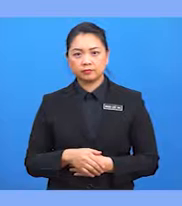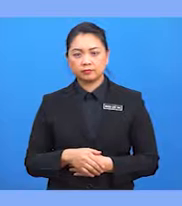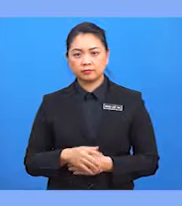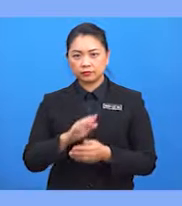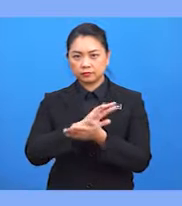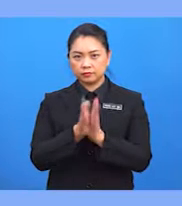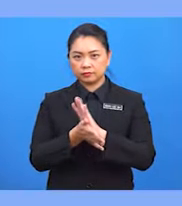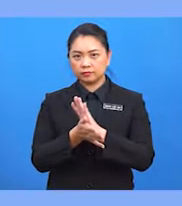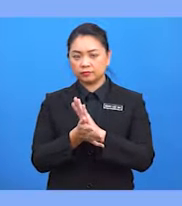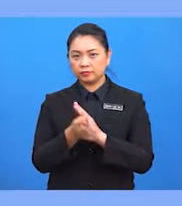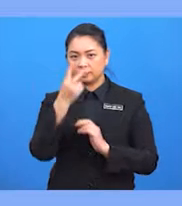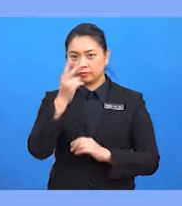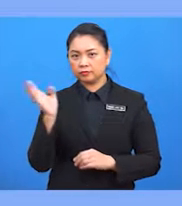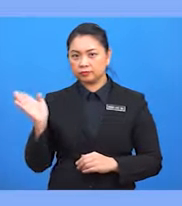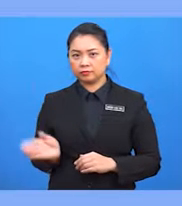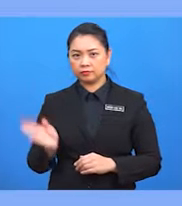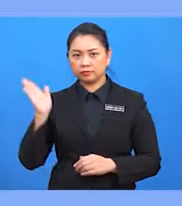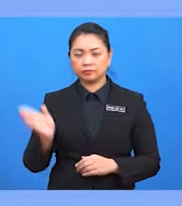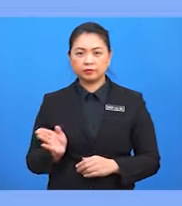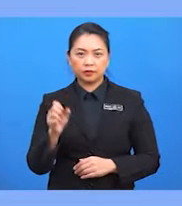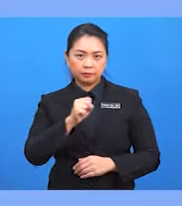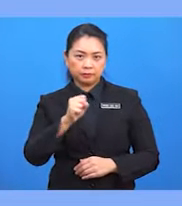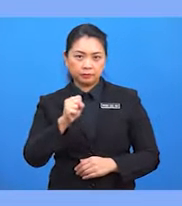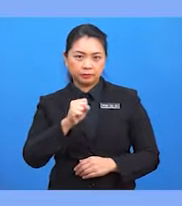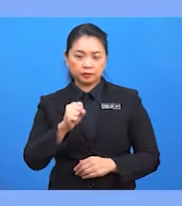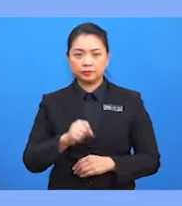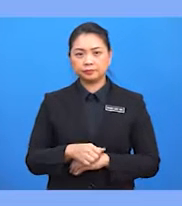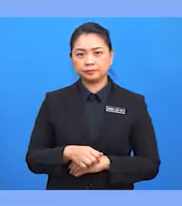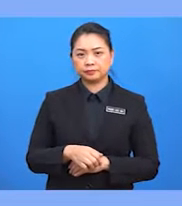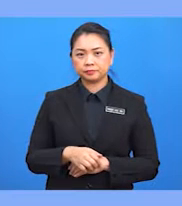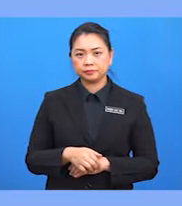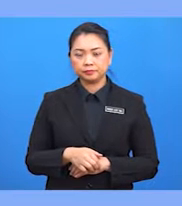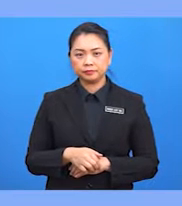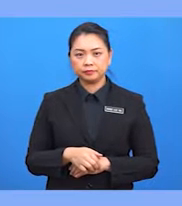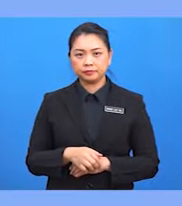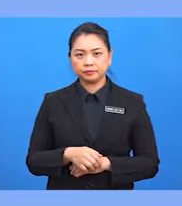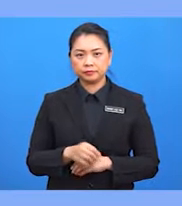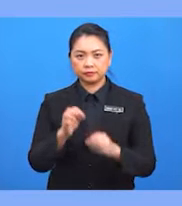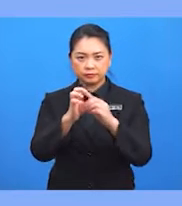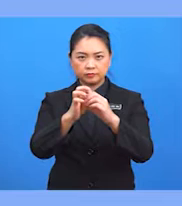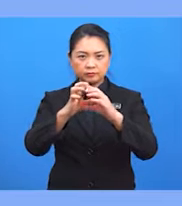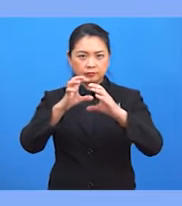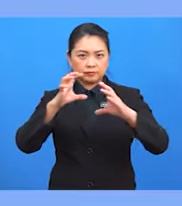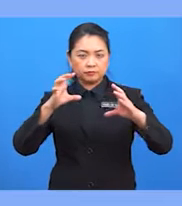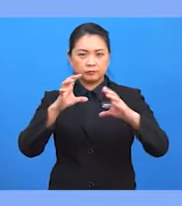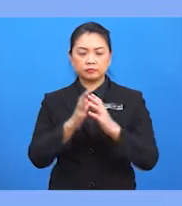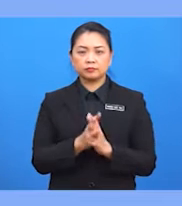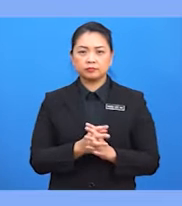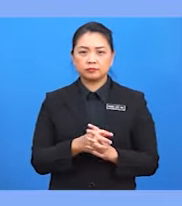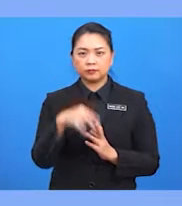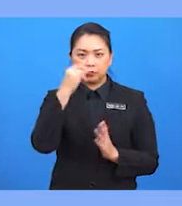Kemudian tambah masking dan kita padam menggunakan brush tool. Zoomkan supaya imej anda lebih